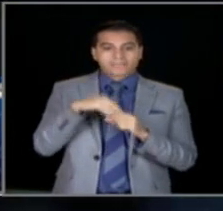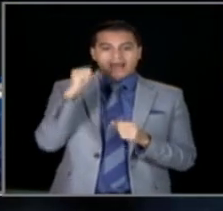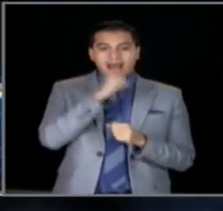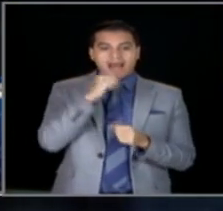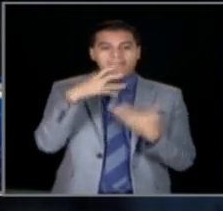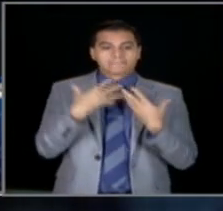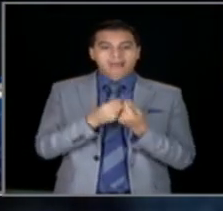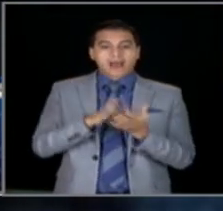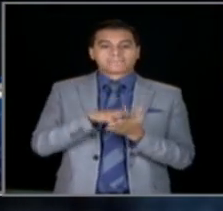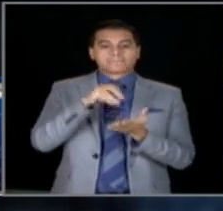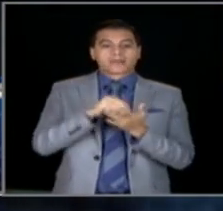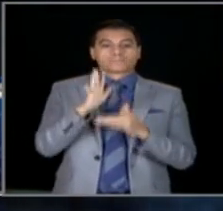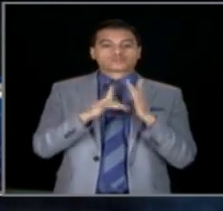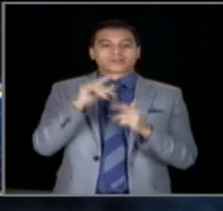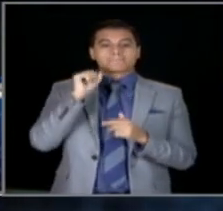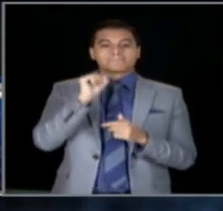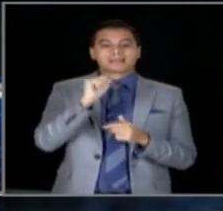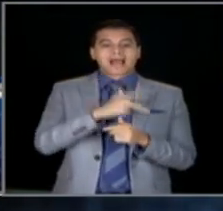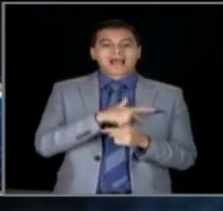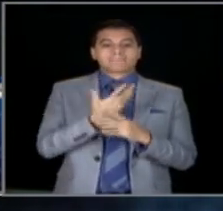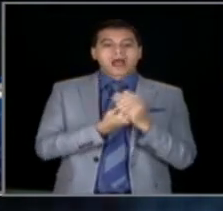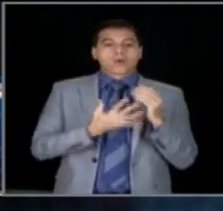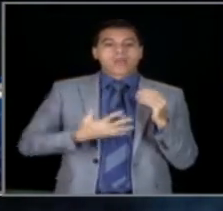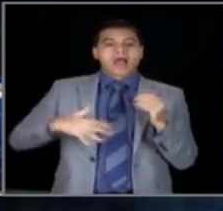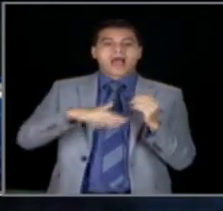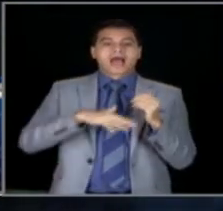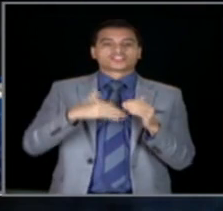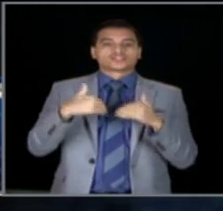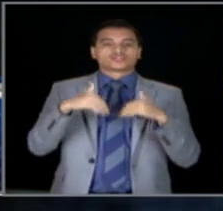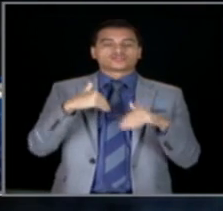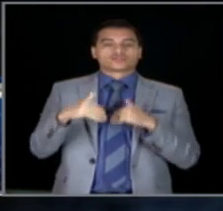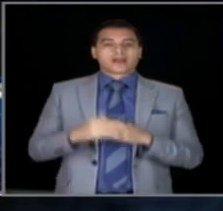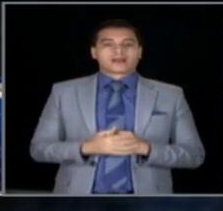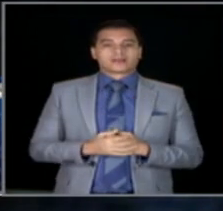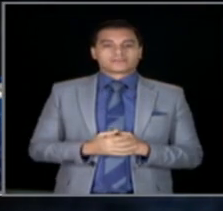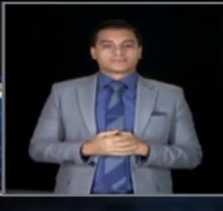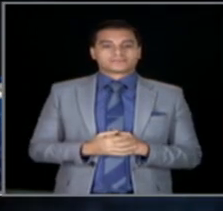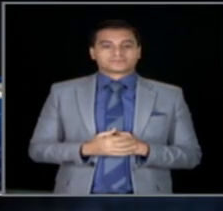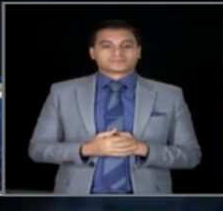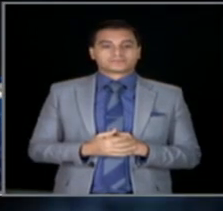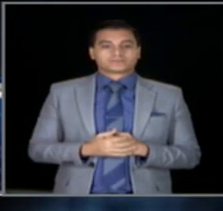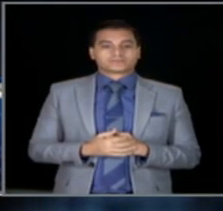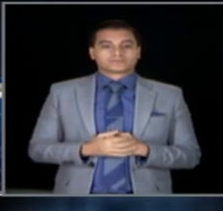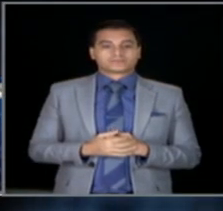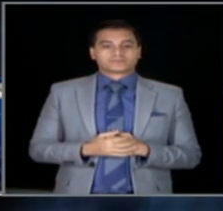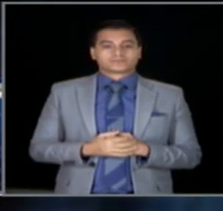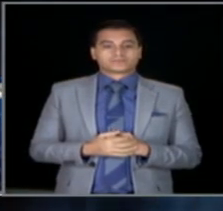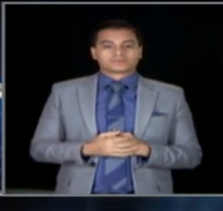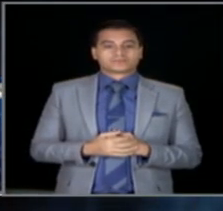من هي الفنانة التي غنت تتر البداية لمسلسل أولاد الشوارع؟